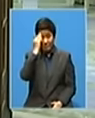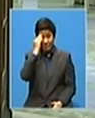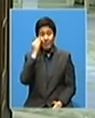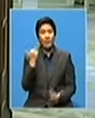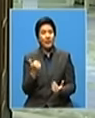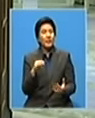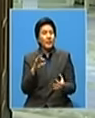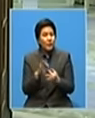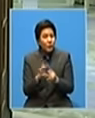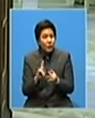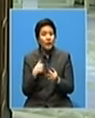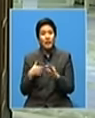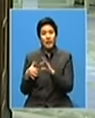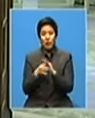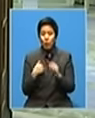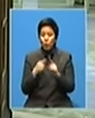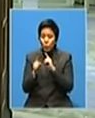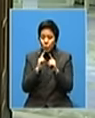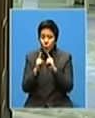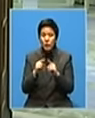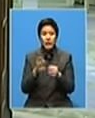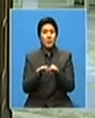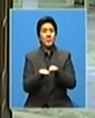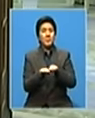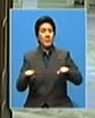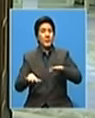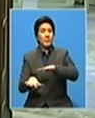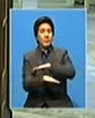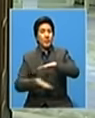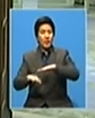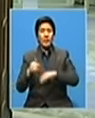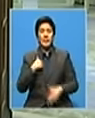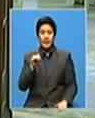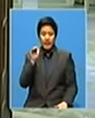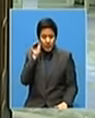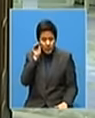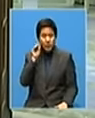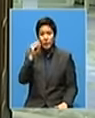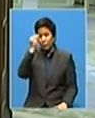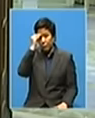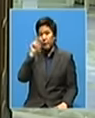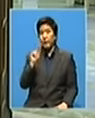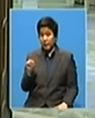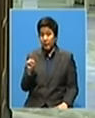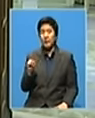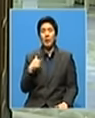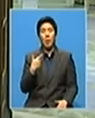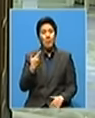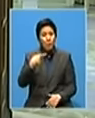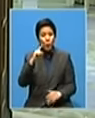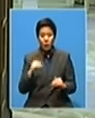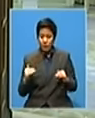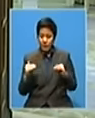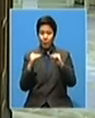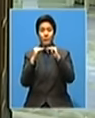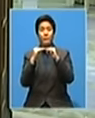านะครับเราก็เจรจาบนพื้นฐานของความเชื่อมั่นความไว้วางใจแล้วก็ผลประโยชน์ที่ทัดเทียม